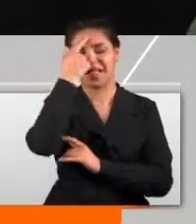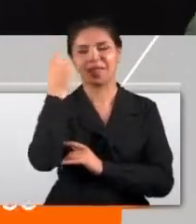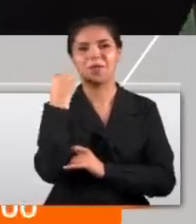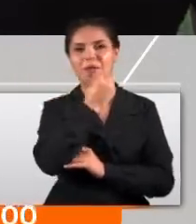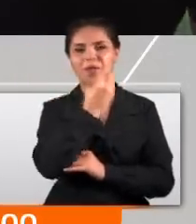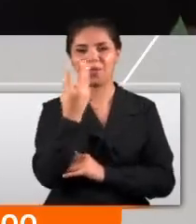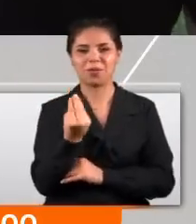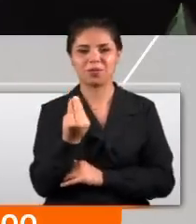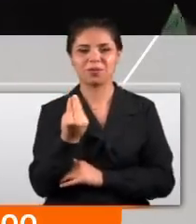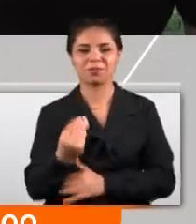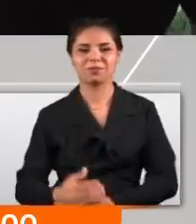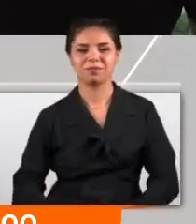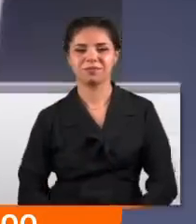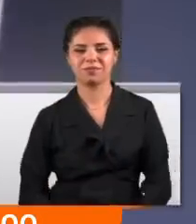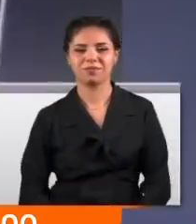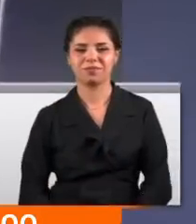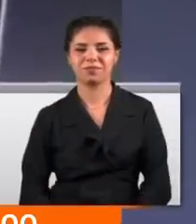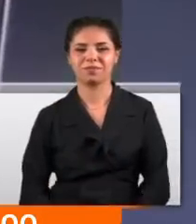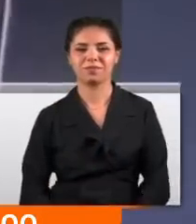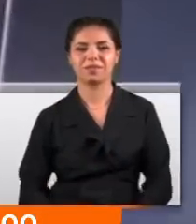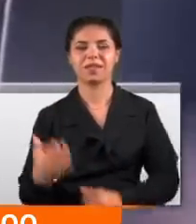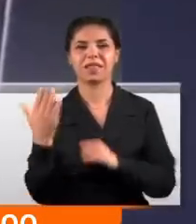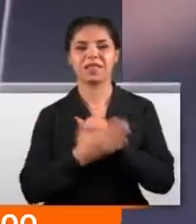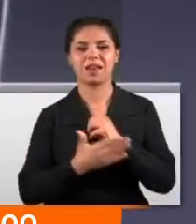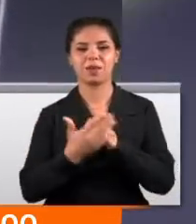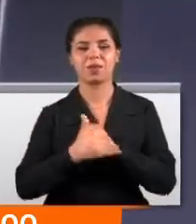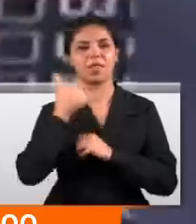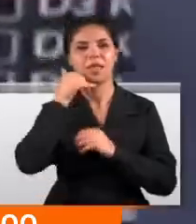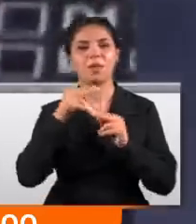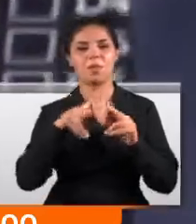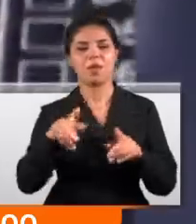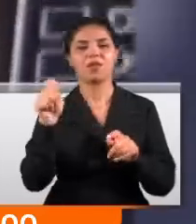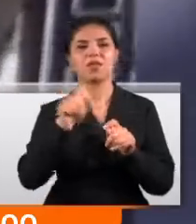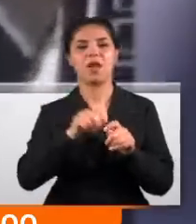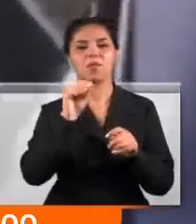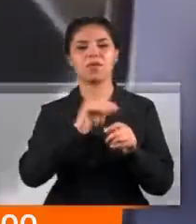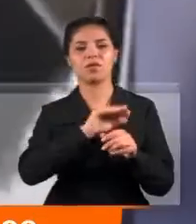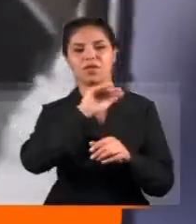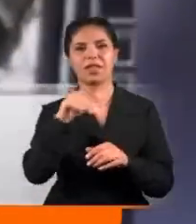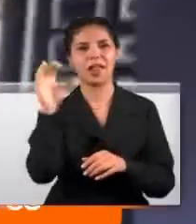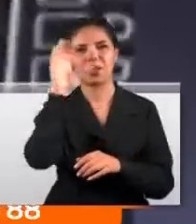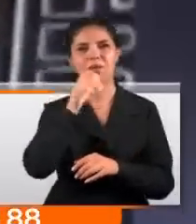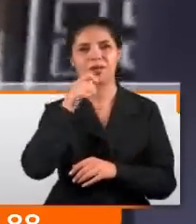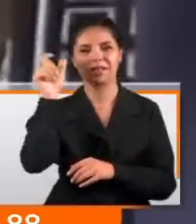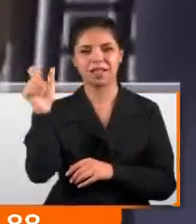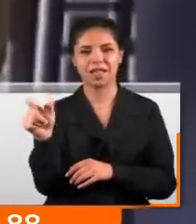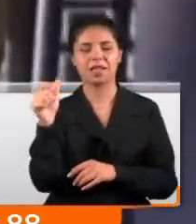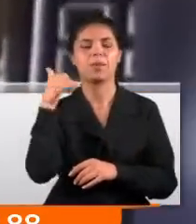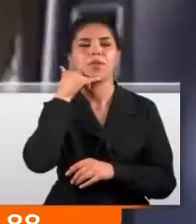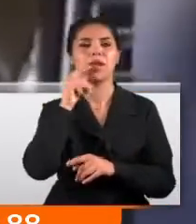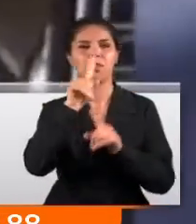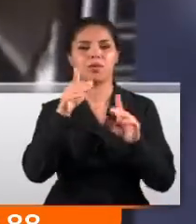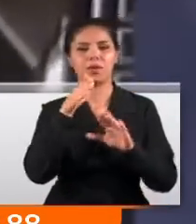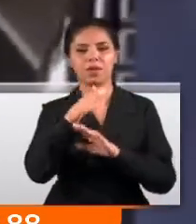beklerken alnından öpmesi beni de şaşırttı. Trabzon'da kırılan cep telefonu camını yaptırmak isteyen turist telefoncuya girdi.